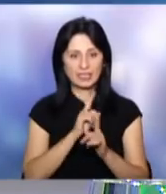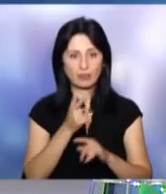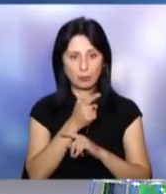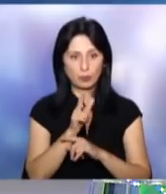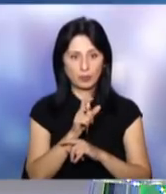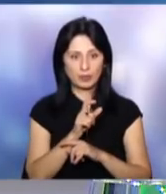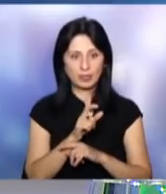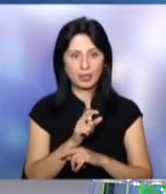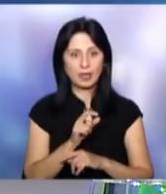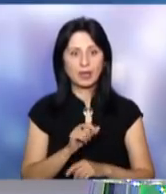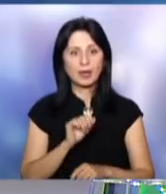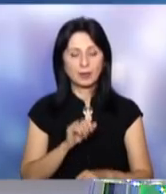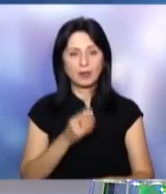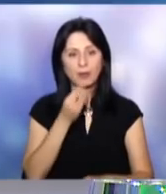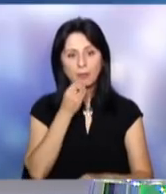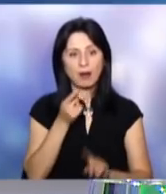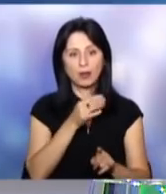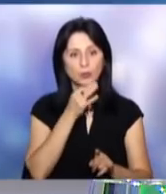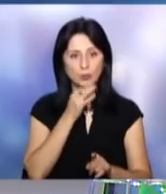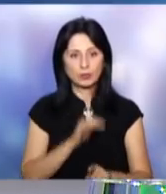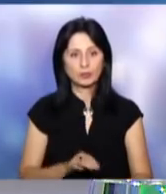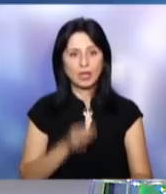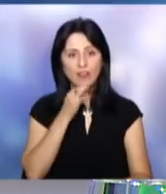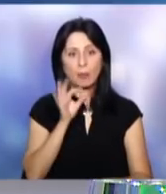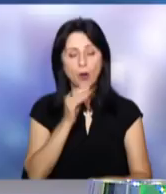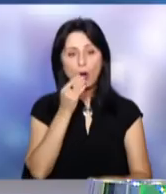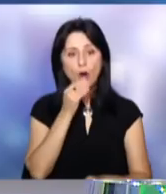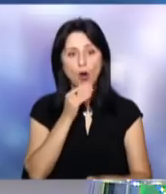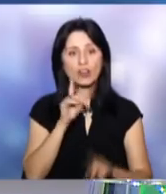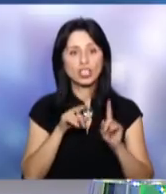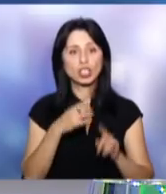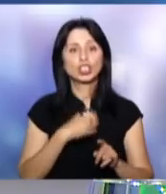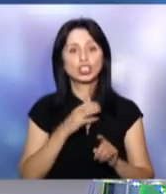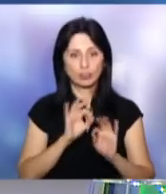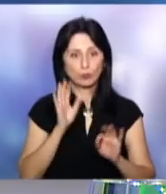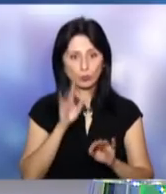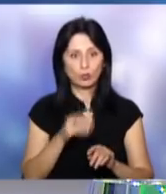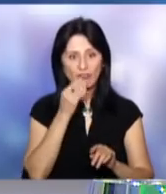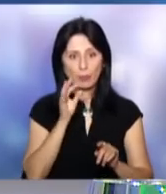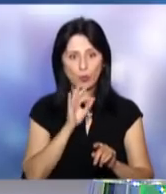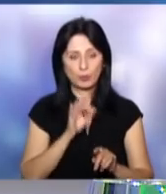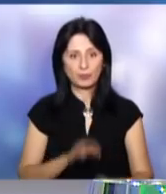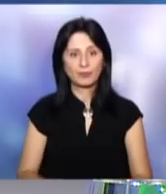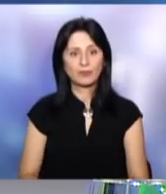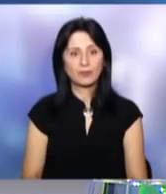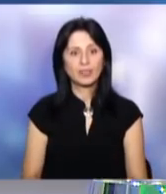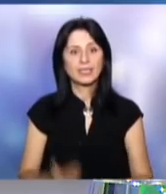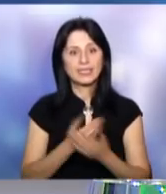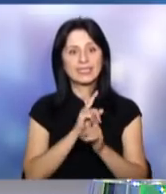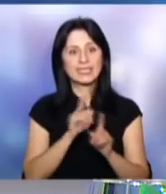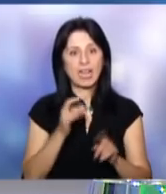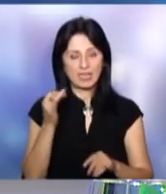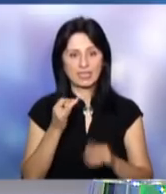ბლოკი პატარა პაუზა ვიდრე ყვებაზე გადავალთ და ყველასთან დაკავშირებულ ზოგიერთ შიშზე ვისაუბრებთ და ეს სიახლეც